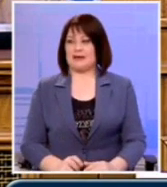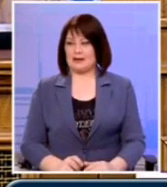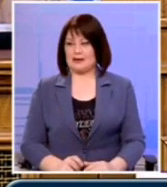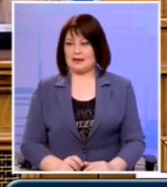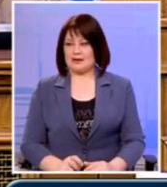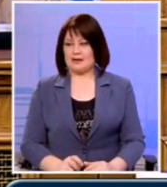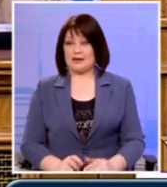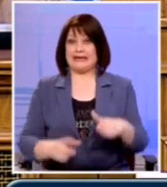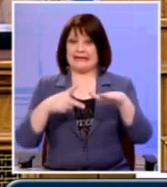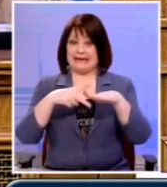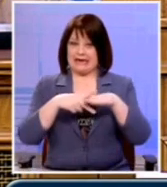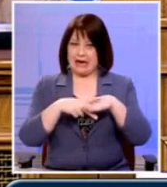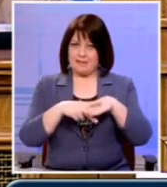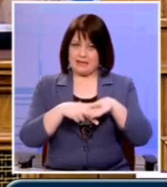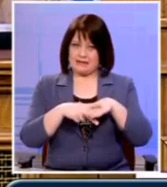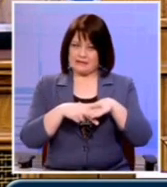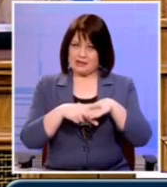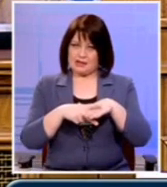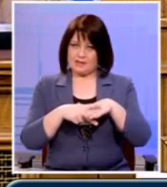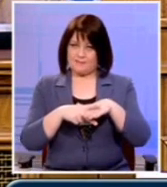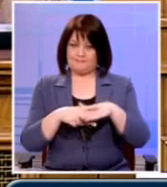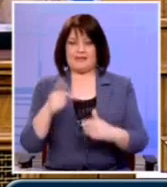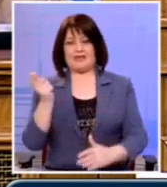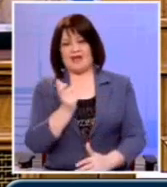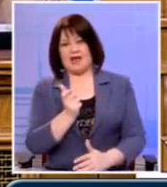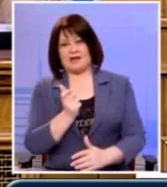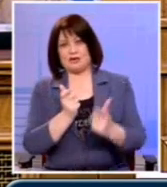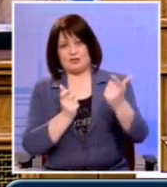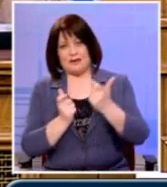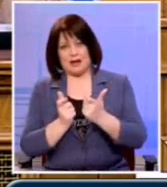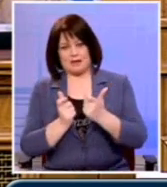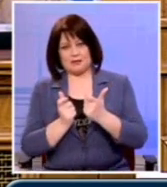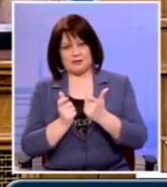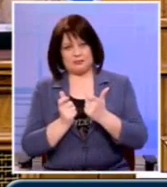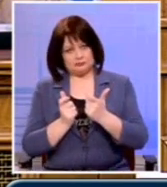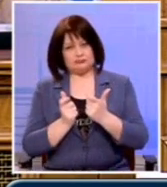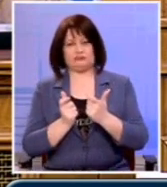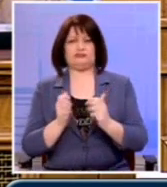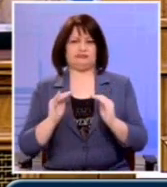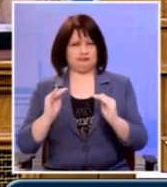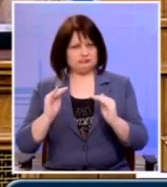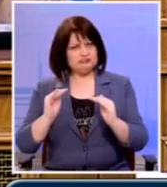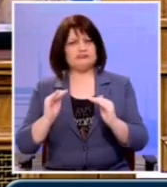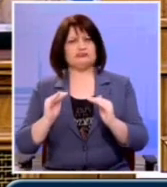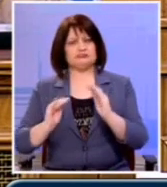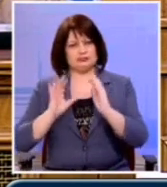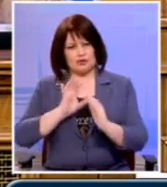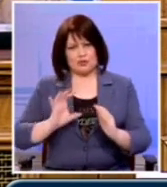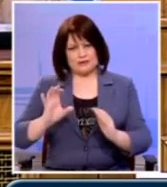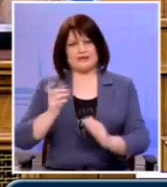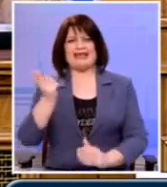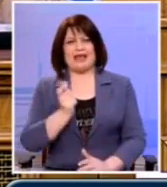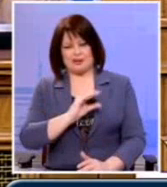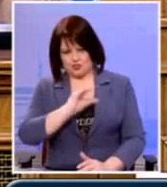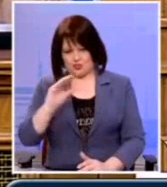Η τράπεζα, η οποία δανείζει, τουλάχιστον στις προηγμένες χρηματοπιστωτικά χώρες, το ποσό